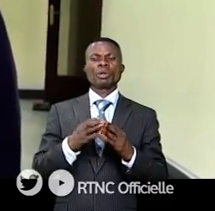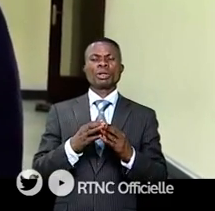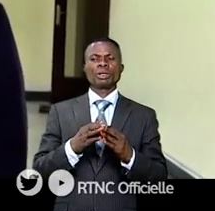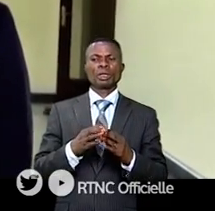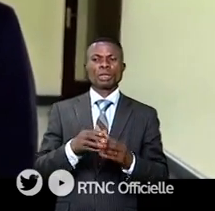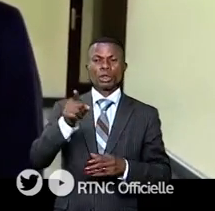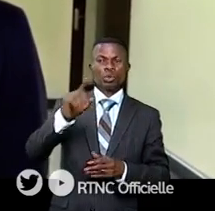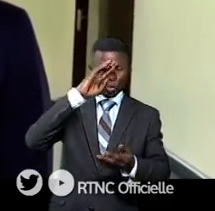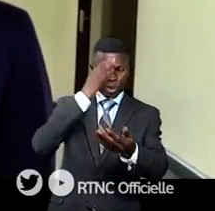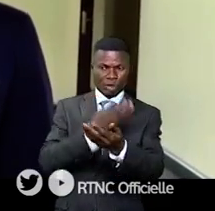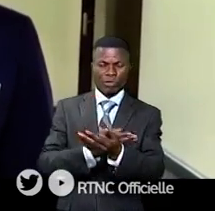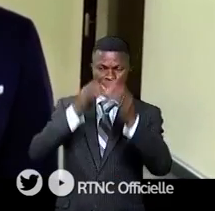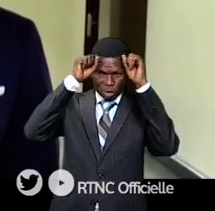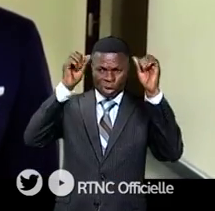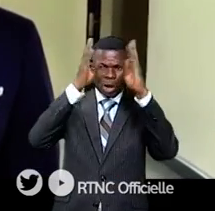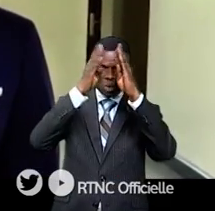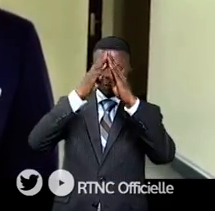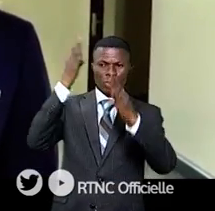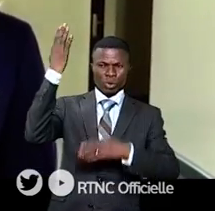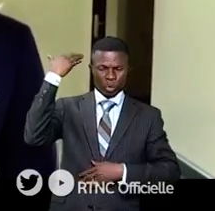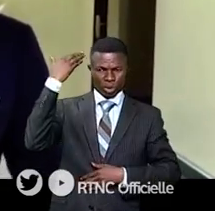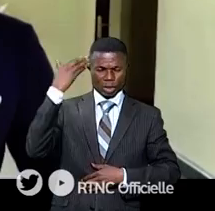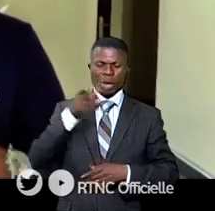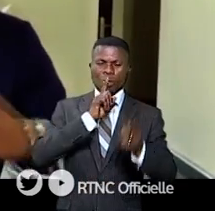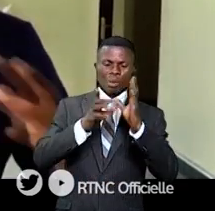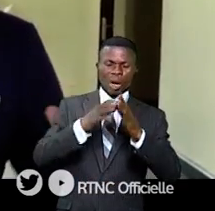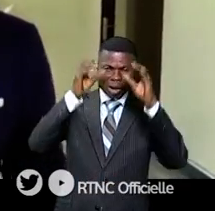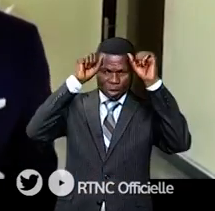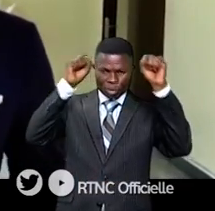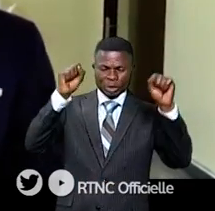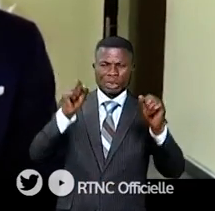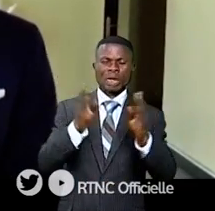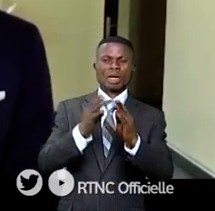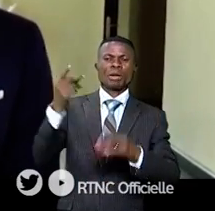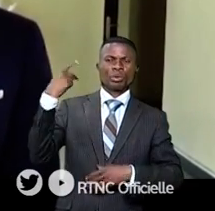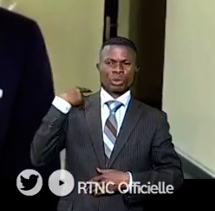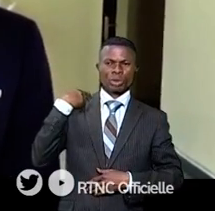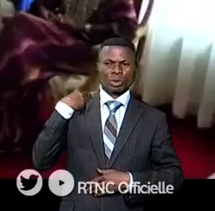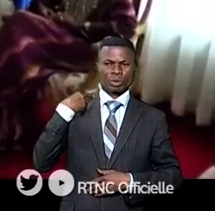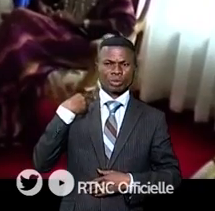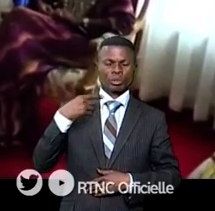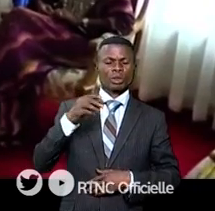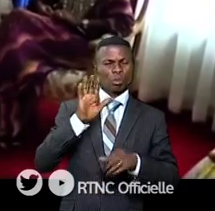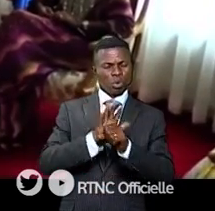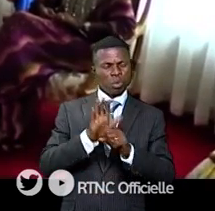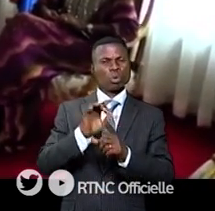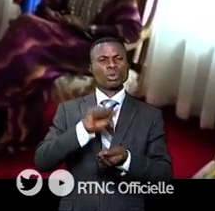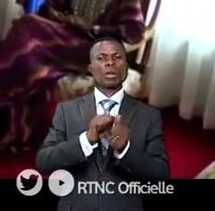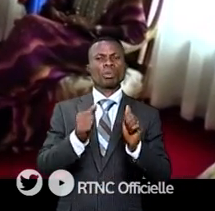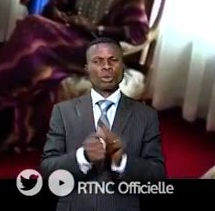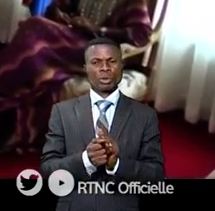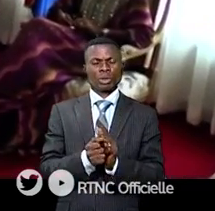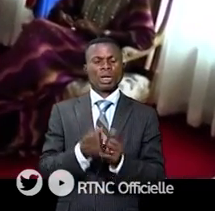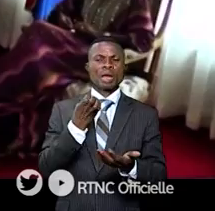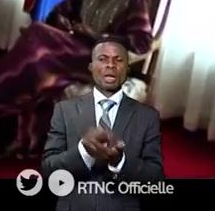Madame l'honorable présidente de l'Assemblée nationale, un peu, je pense, sur certains aspects